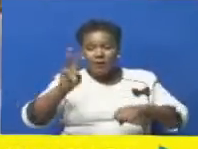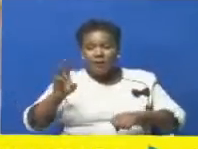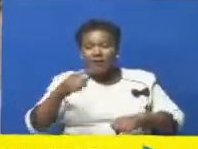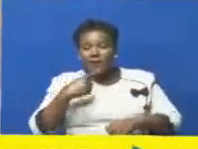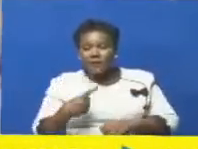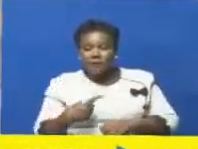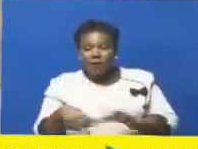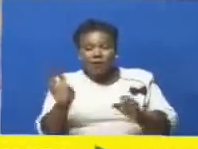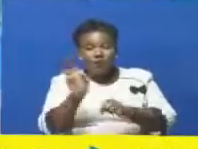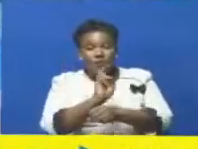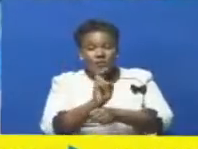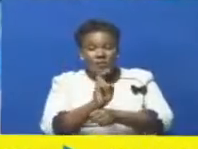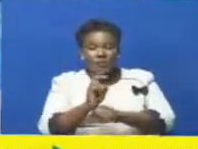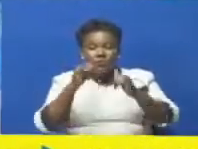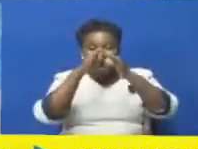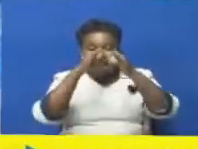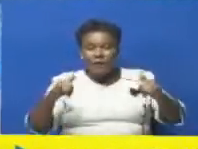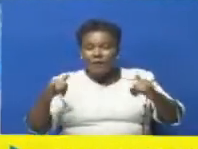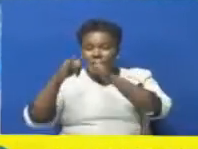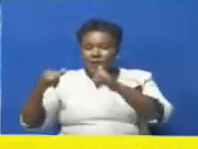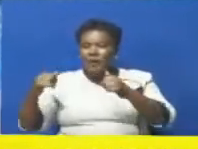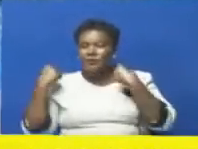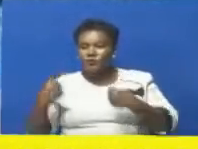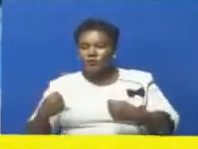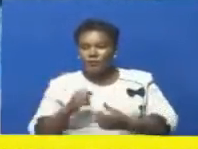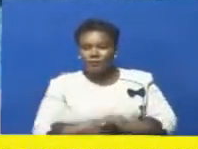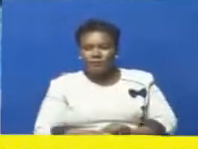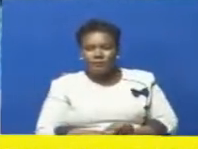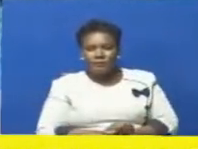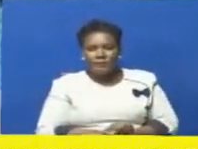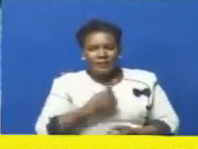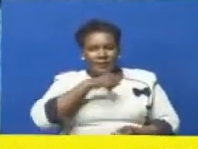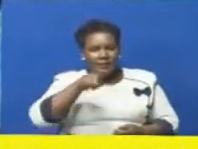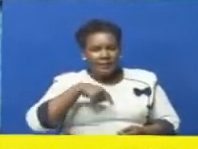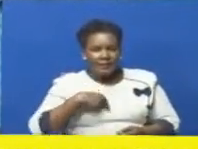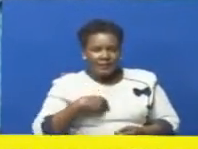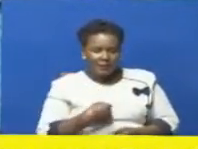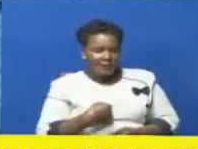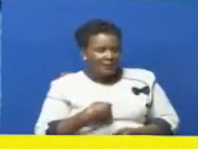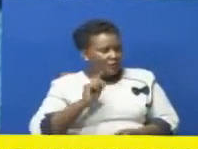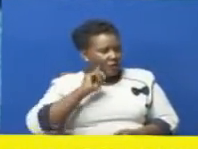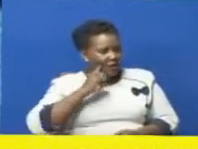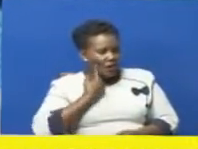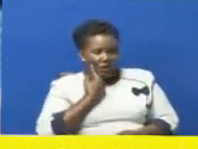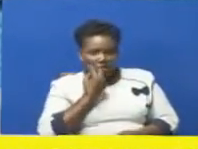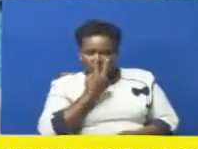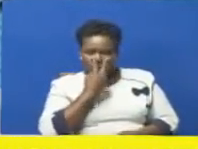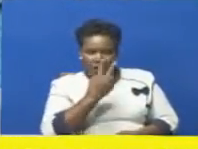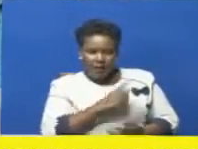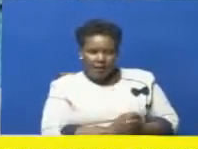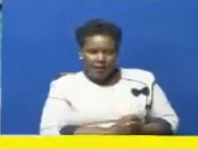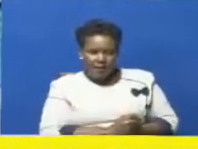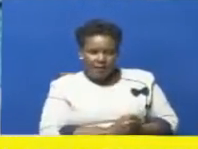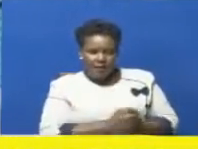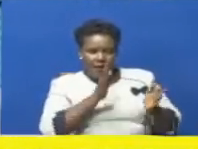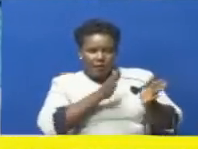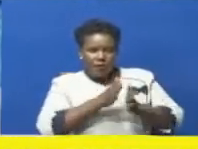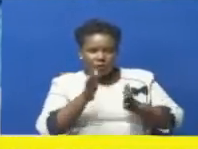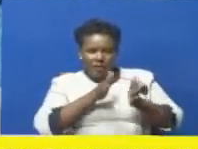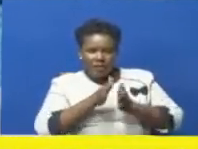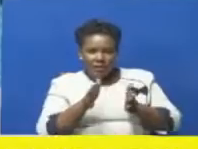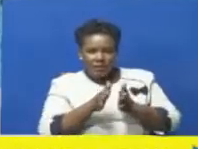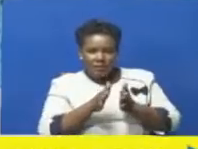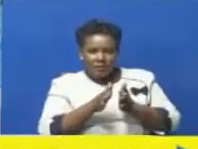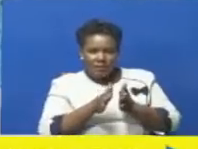hivi umehimarishwa. Angalia uwezekano wa kupata sola, kwa sababu kwanza itapunguza hatari za moto, maana haya mabanda tumejenga kwa